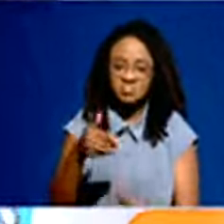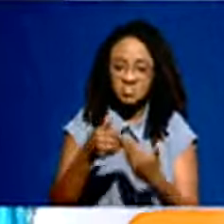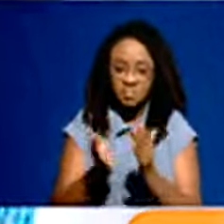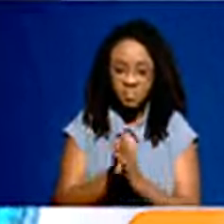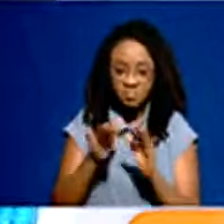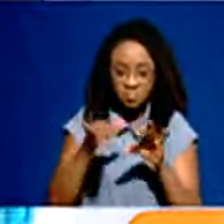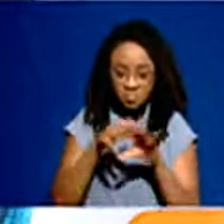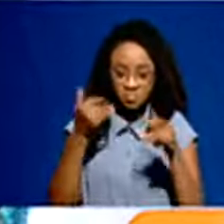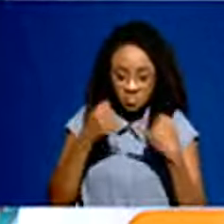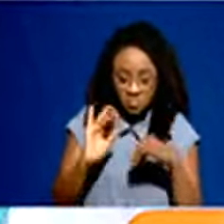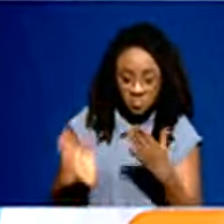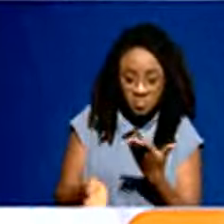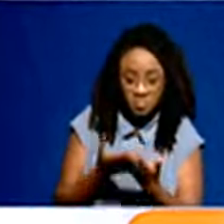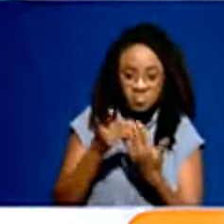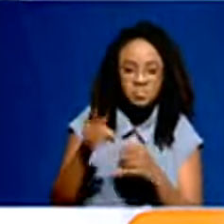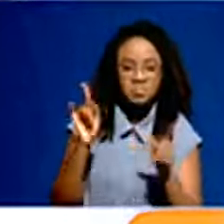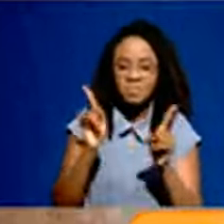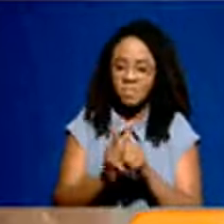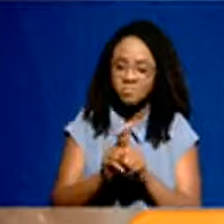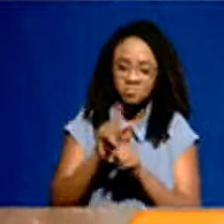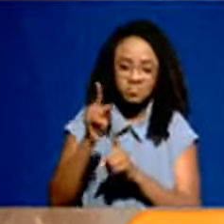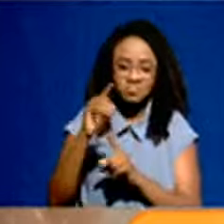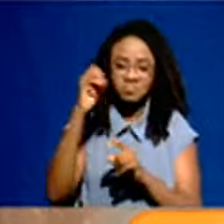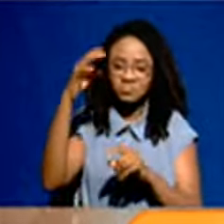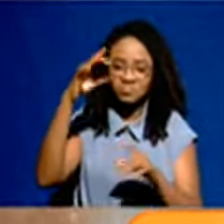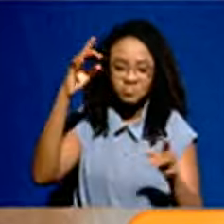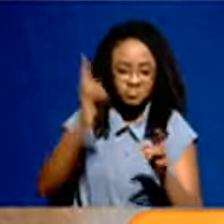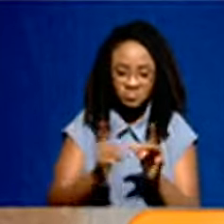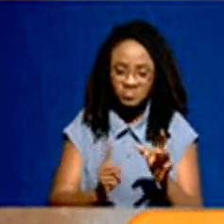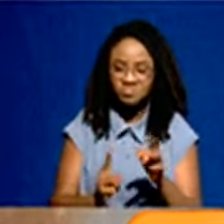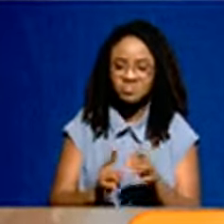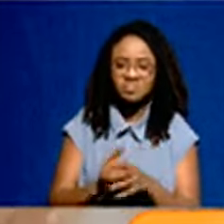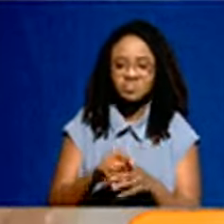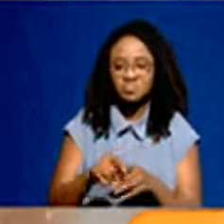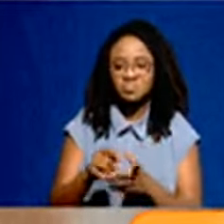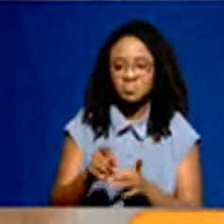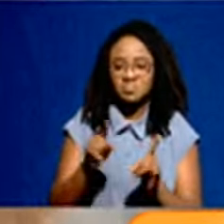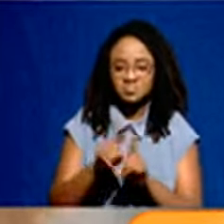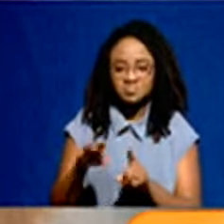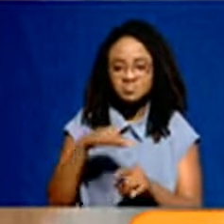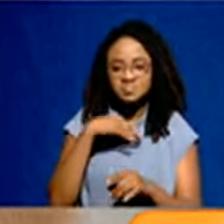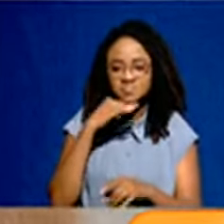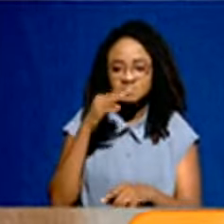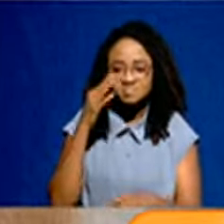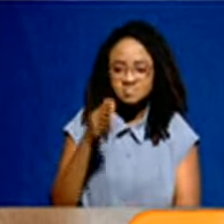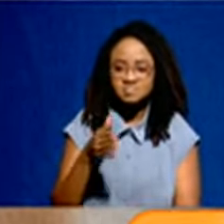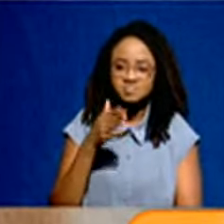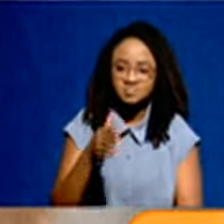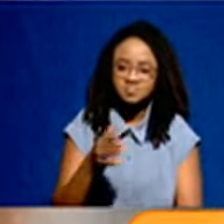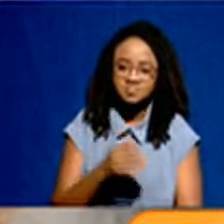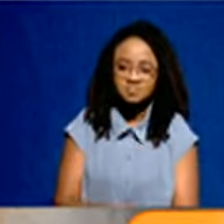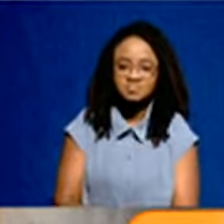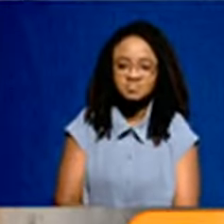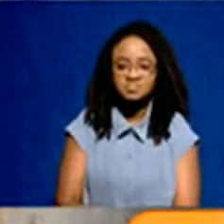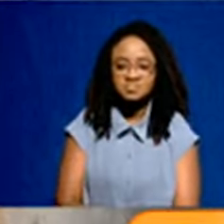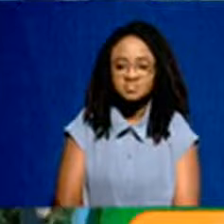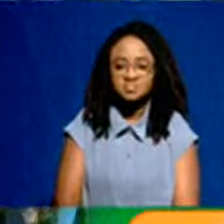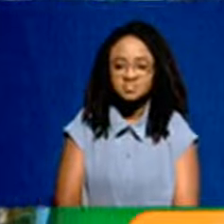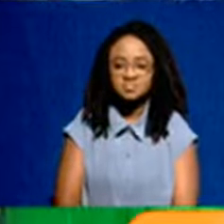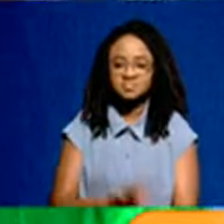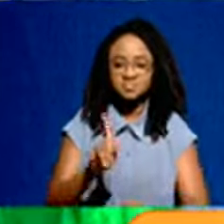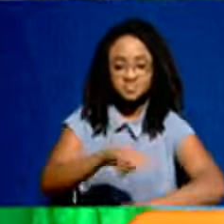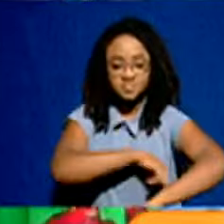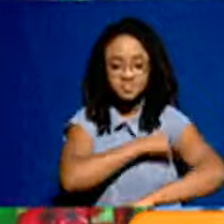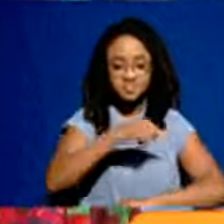wawili waliojaribu kumwokoa pia walipigwa na umeme baada ya kushika nyaya hizo na nao pia kufariki papo hapo. Na kulingana na chifu